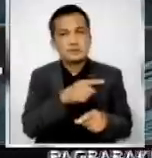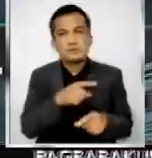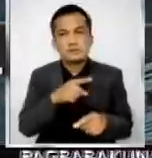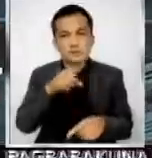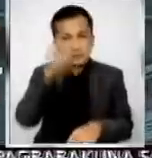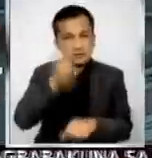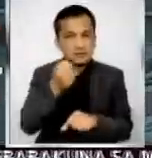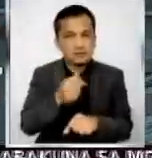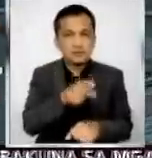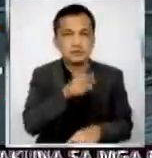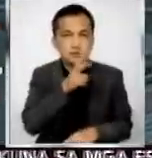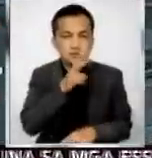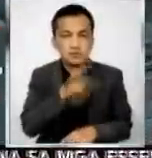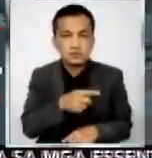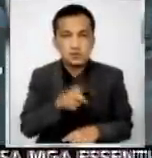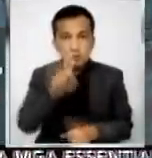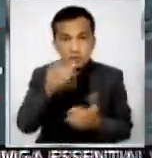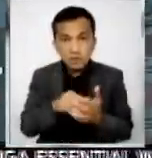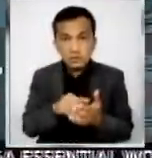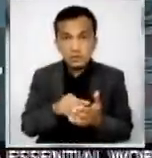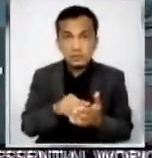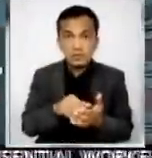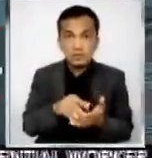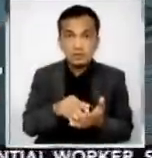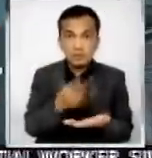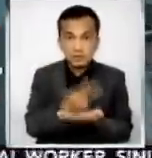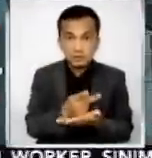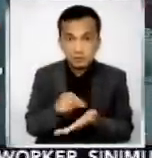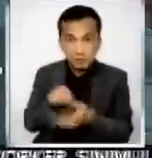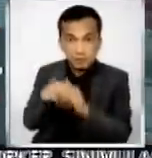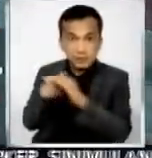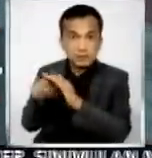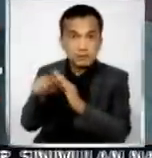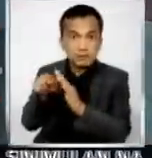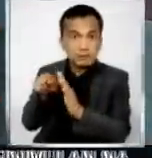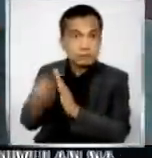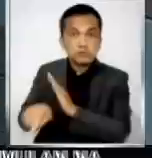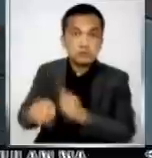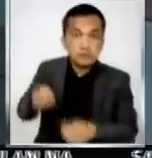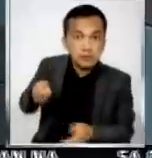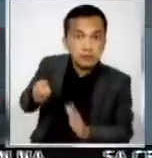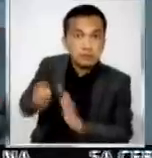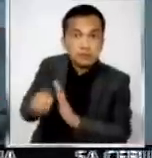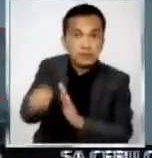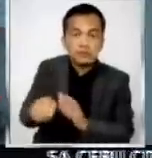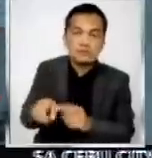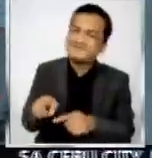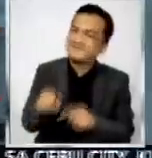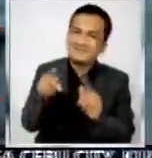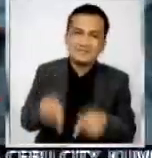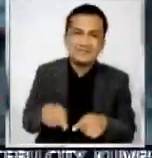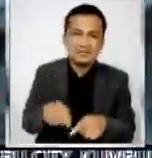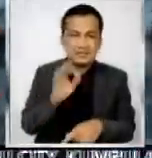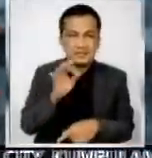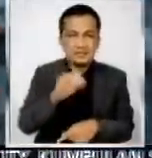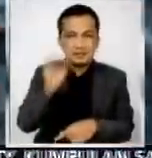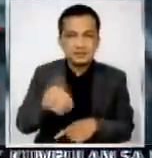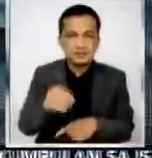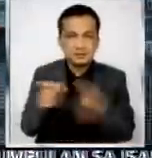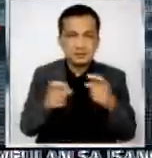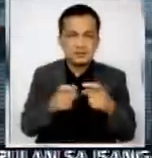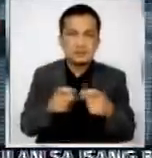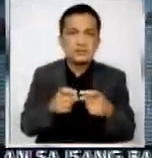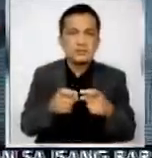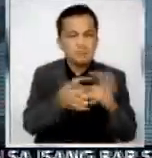mo 1,000 piso papatayin nila yung tao. 90% ng aming nasusolve na kaso, it's a cooperation talaga ng community. Pag wala